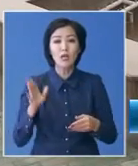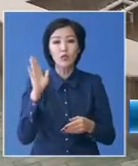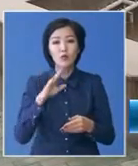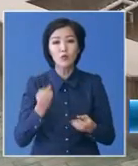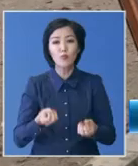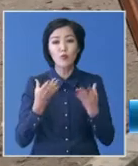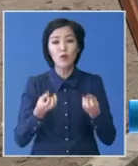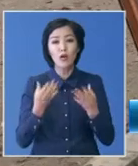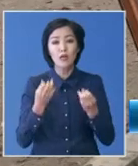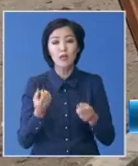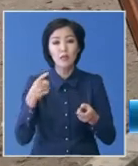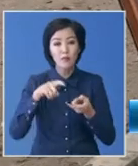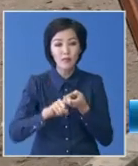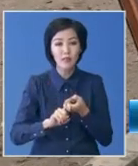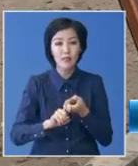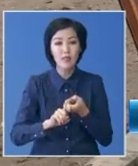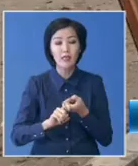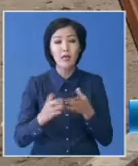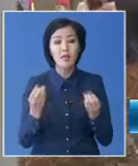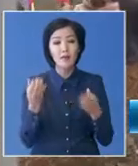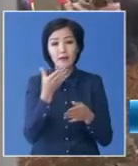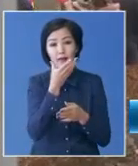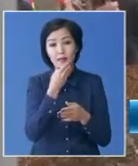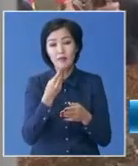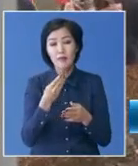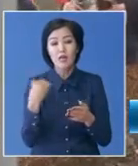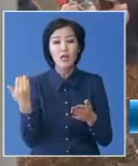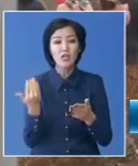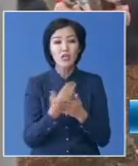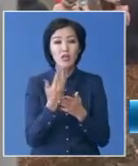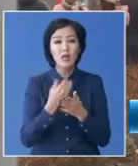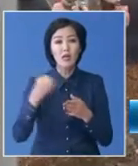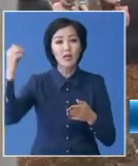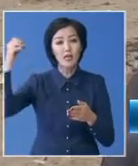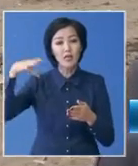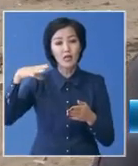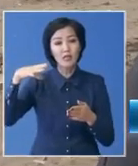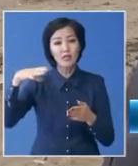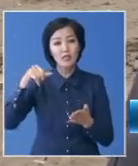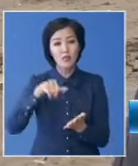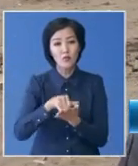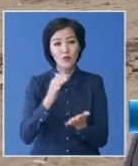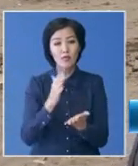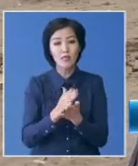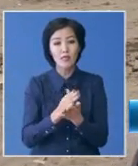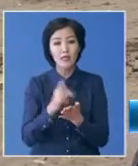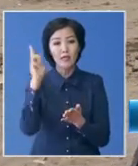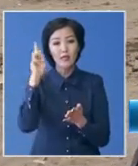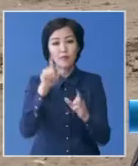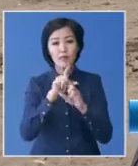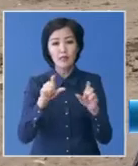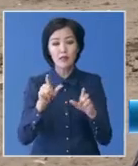қосылып, аллеяның ажарын аша түспек. Айналасына заманауи жарық шамдары да орнатылған. Мектеп, бірнеше